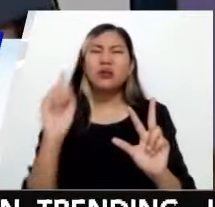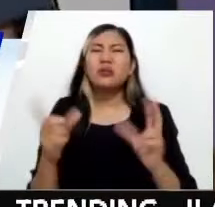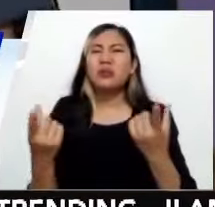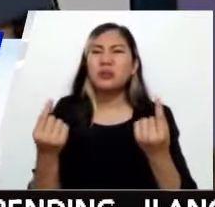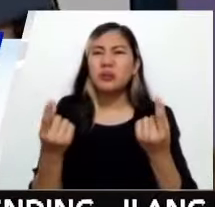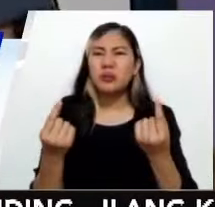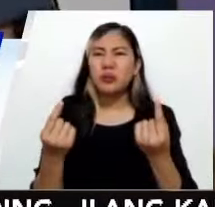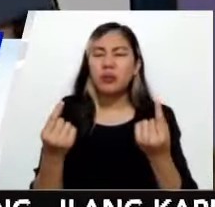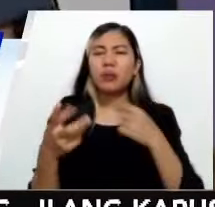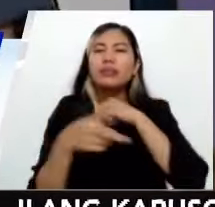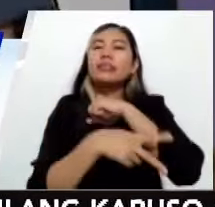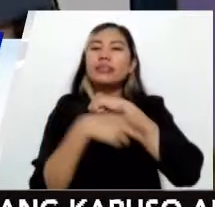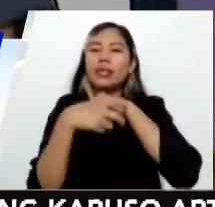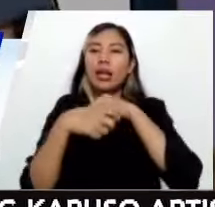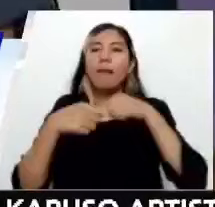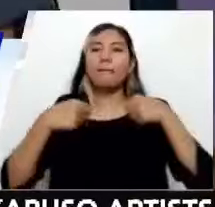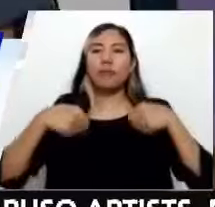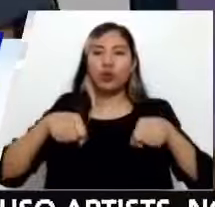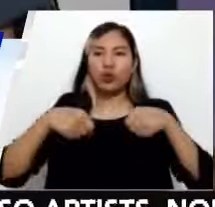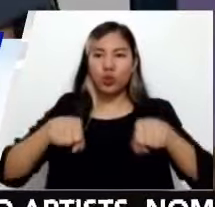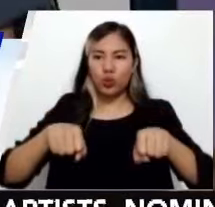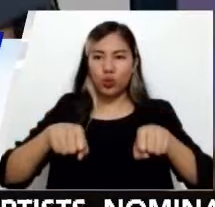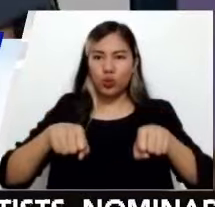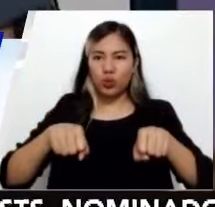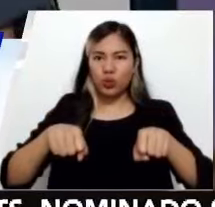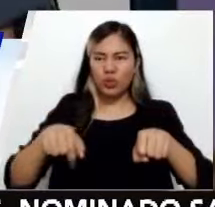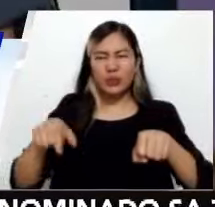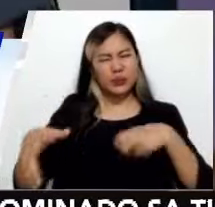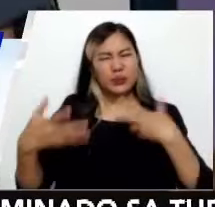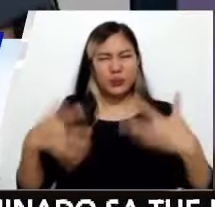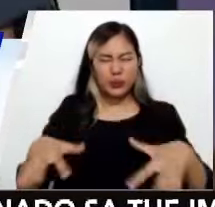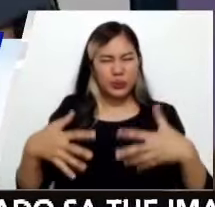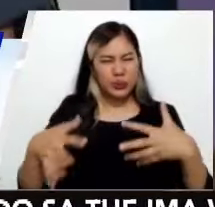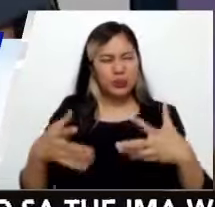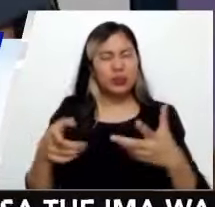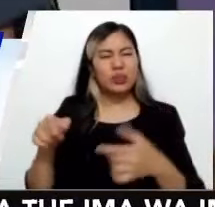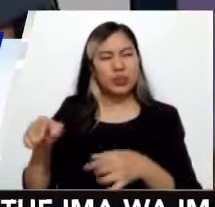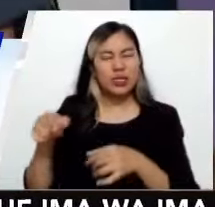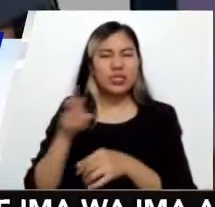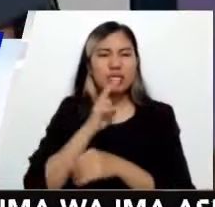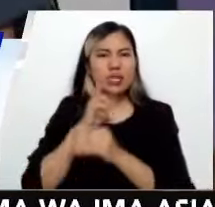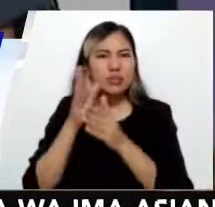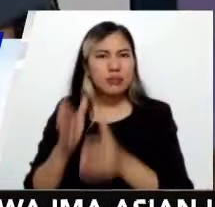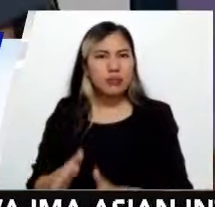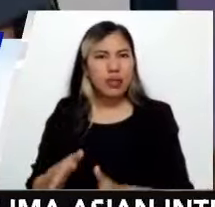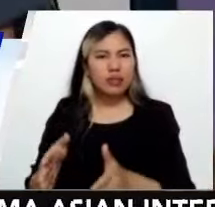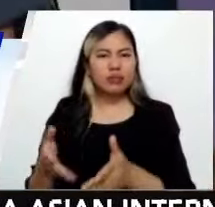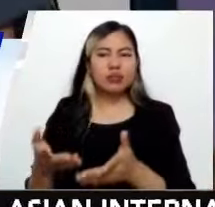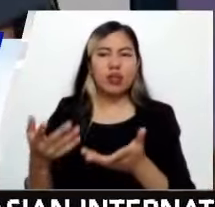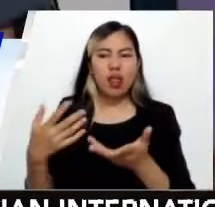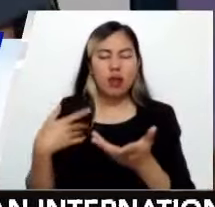motor. Ganun ka-agresibo itong suspect na sa loob ng isang oras, apat yung kanyang